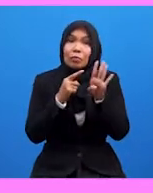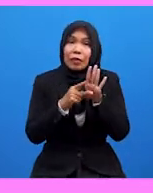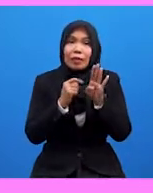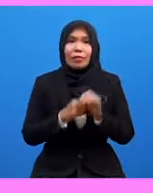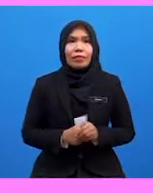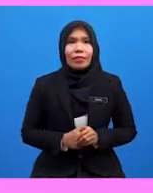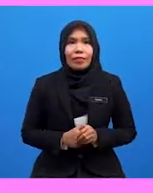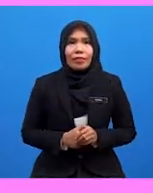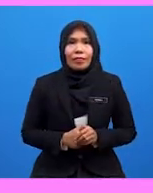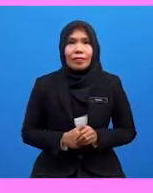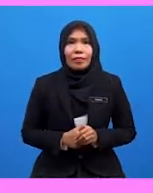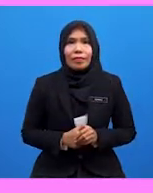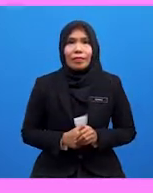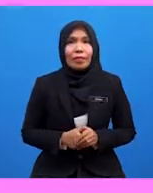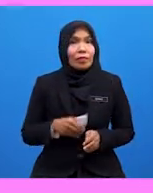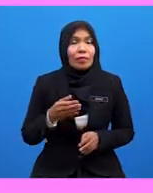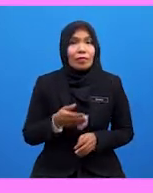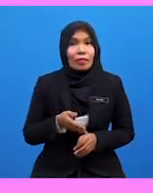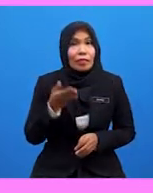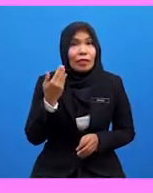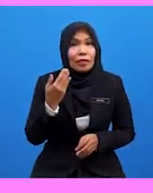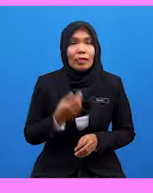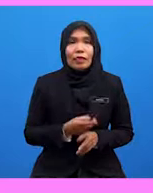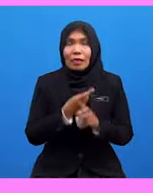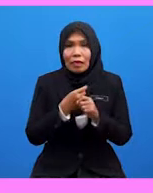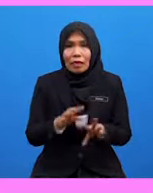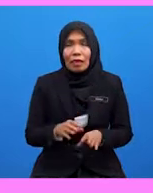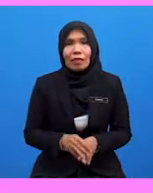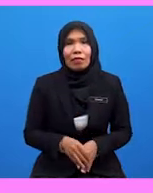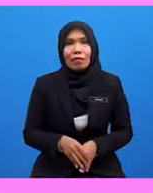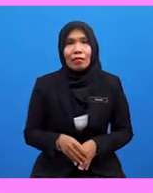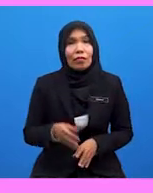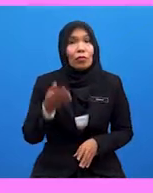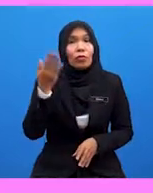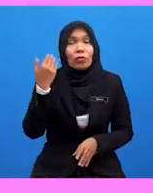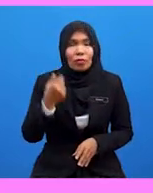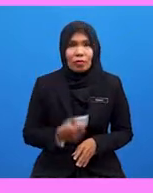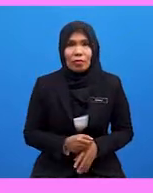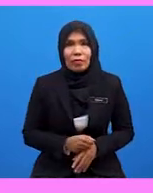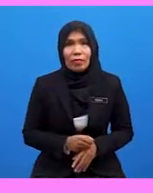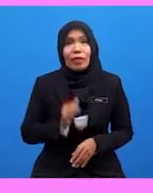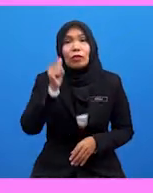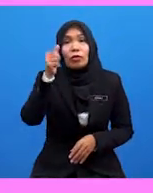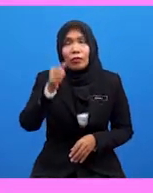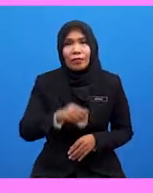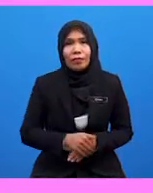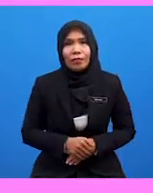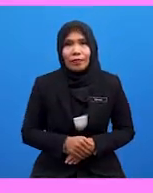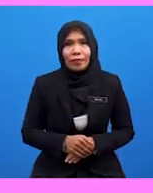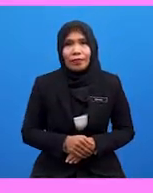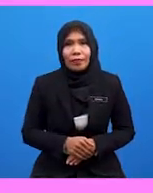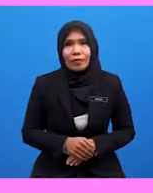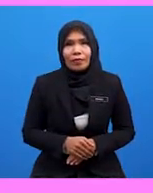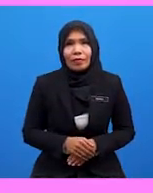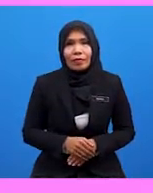jati. Contoh, tadi, kelak, dahulu, esok, kadangkala. Contoh ayat,